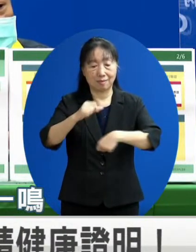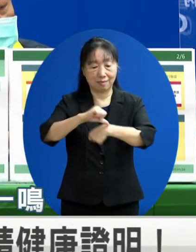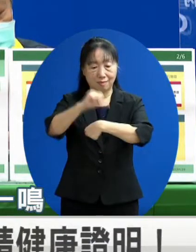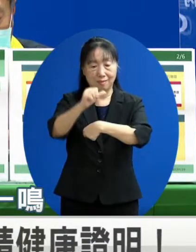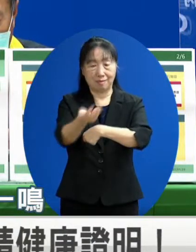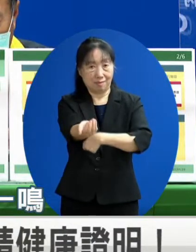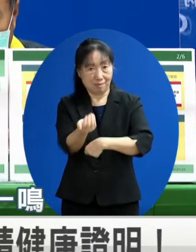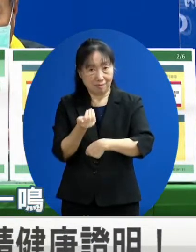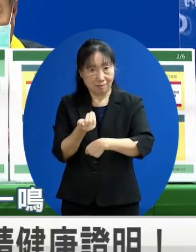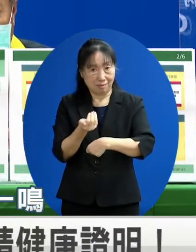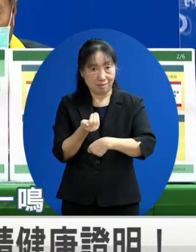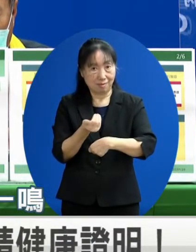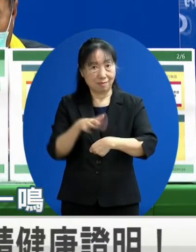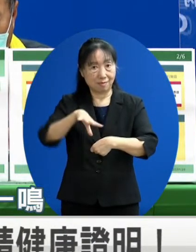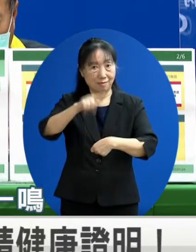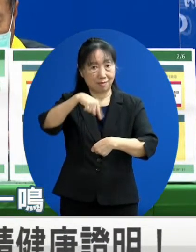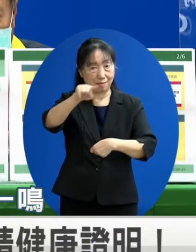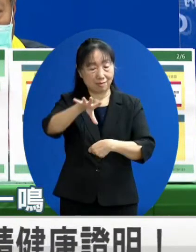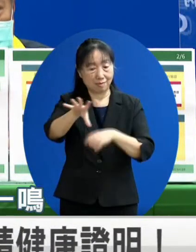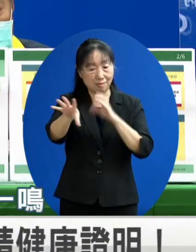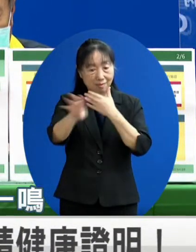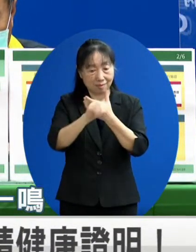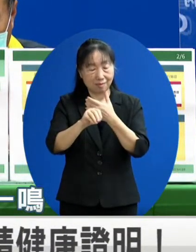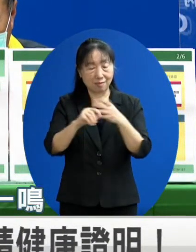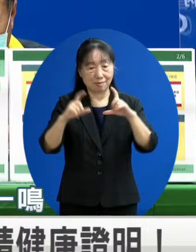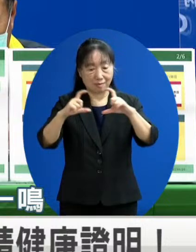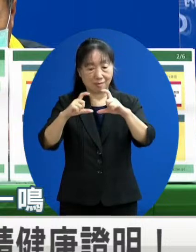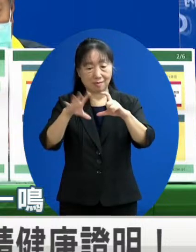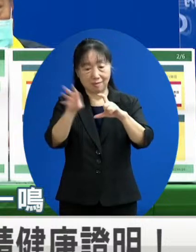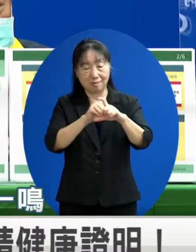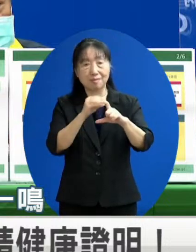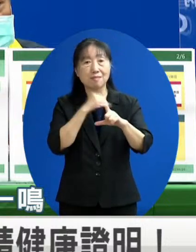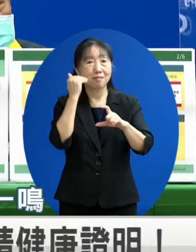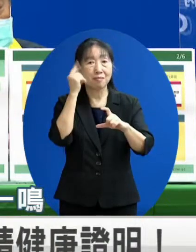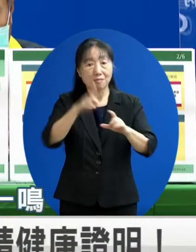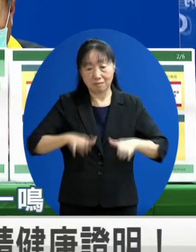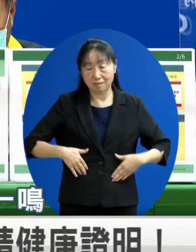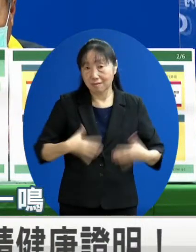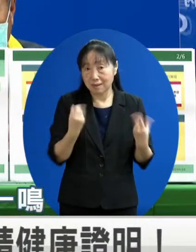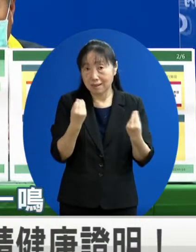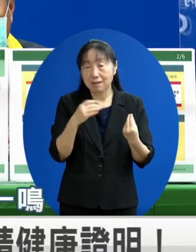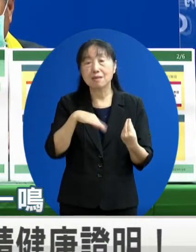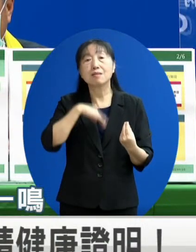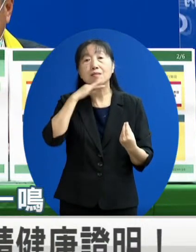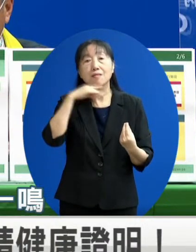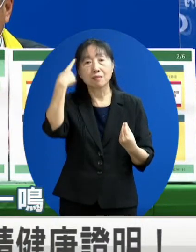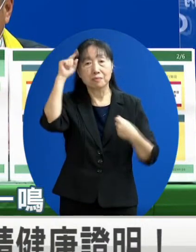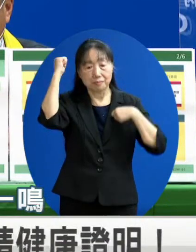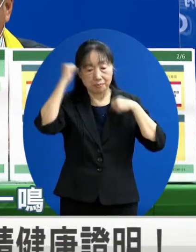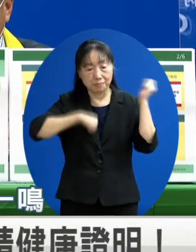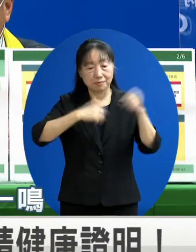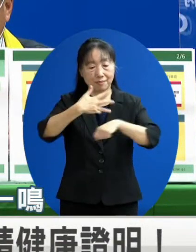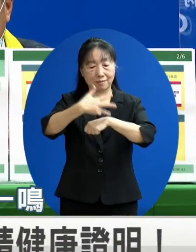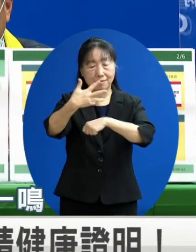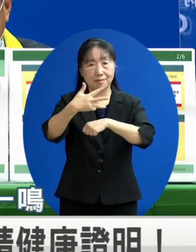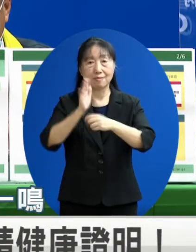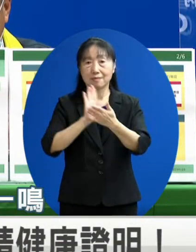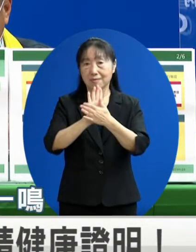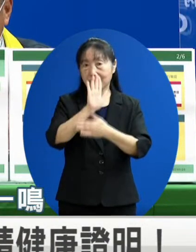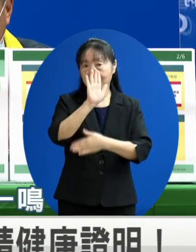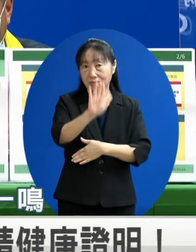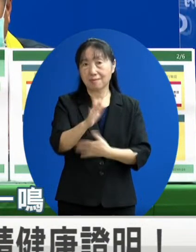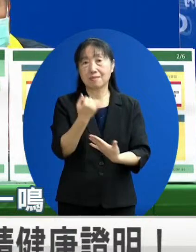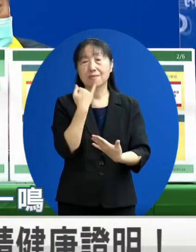午五点之前前往网站去下载。那如果你没那么急的话，就等到明天八点，因为明天八点之后就